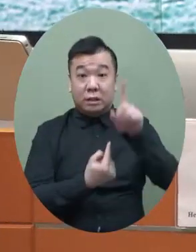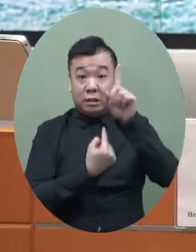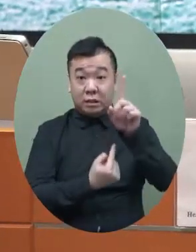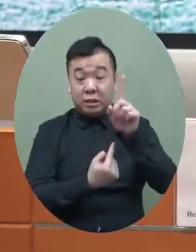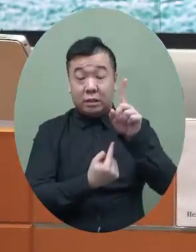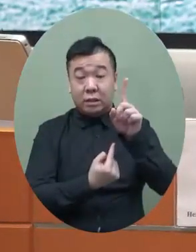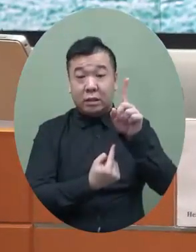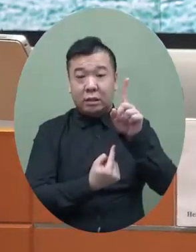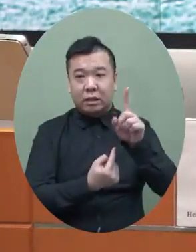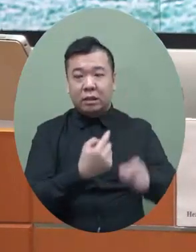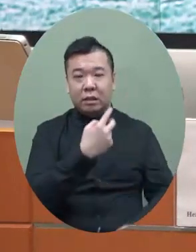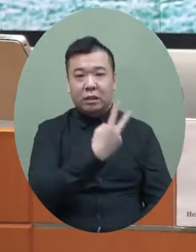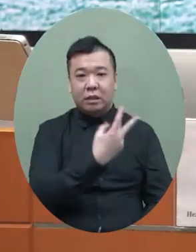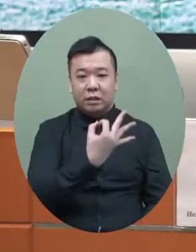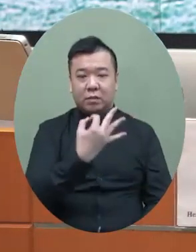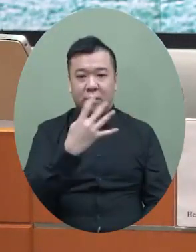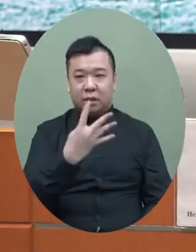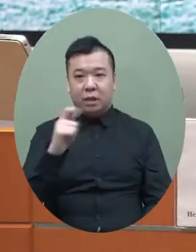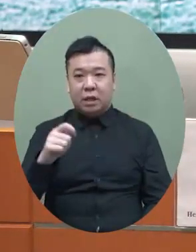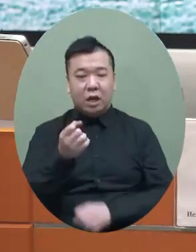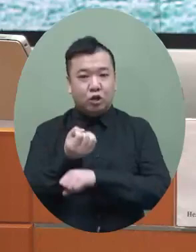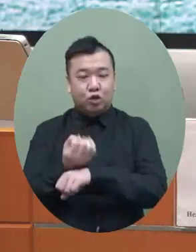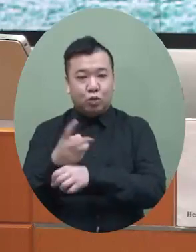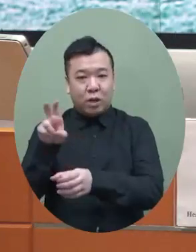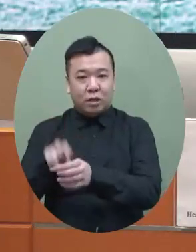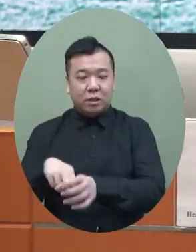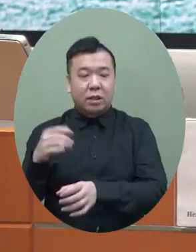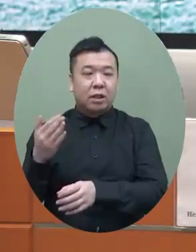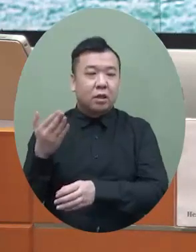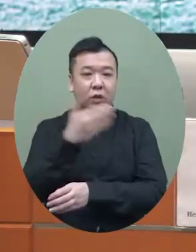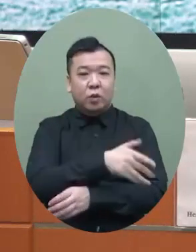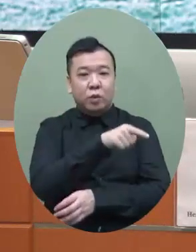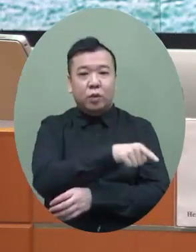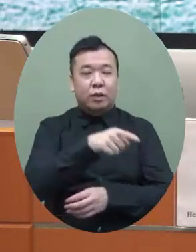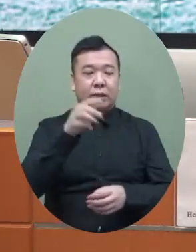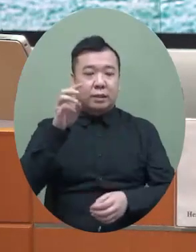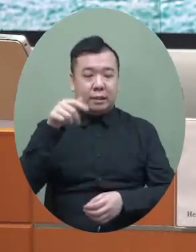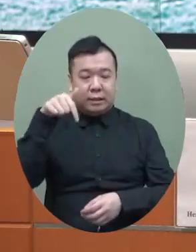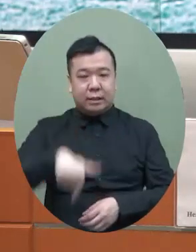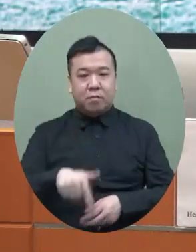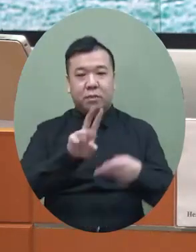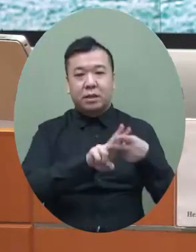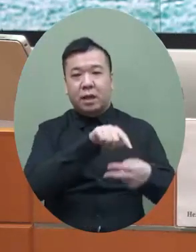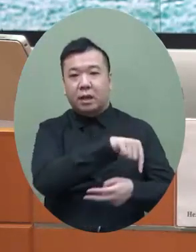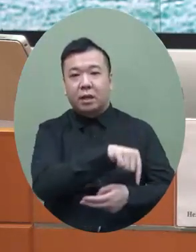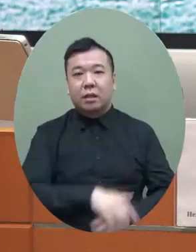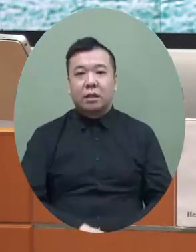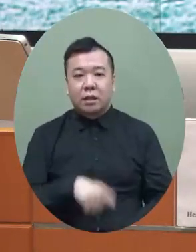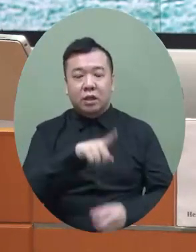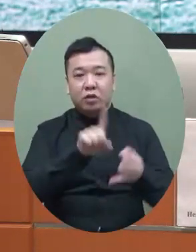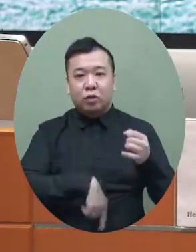駕234A 在荃灣西去浪翠園，他最後一日上班就是1月3日